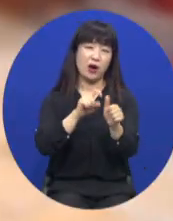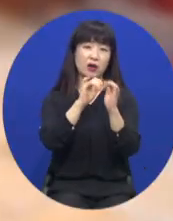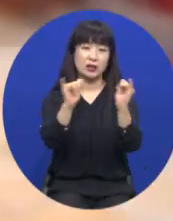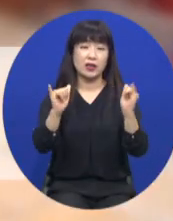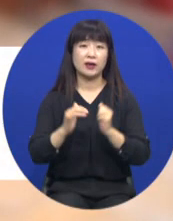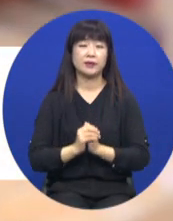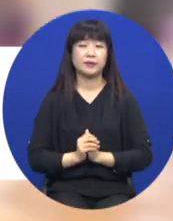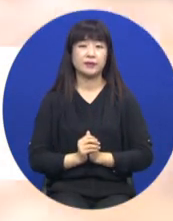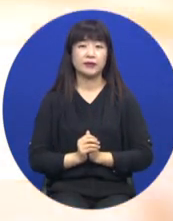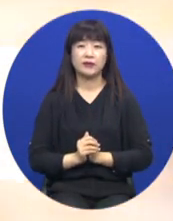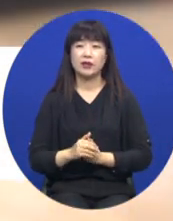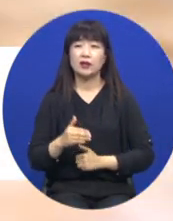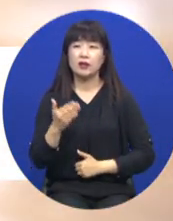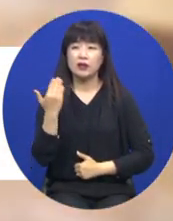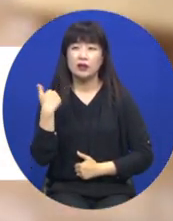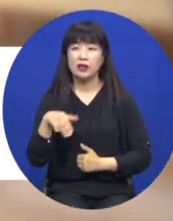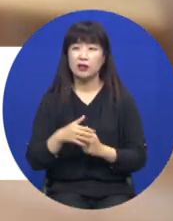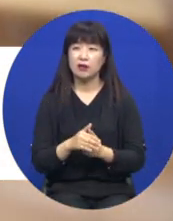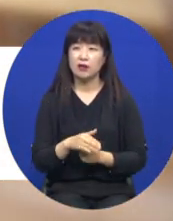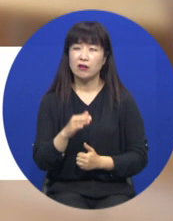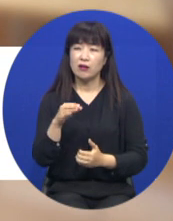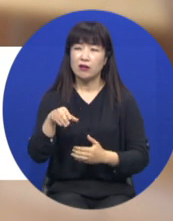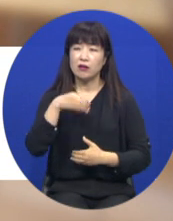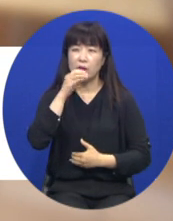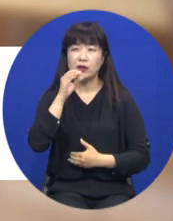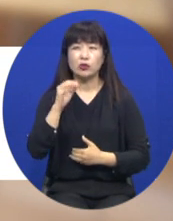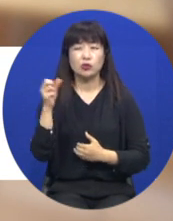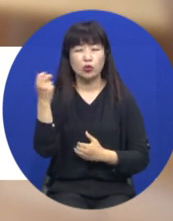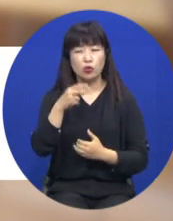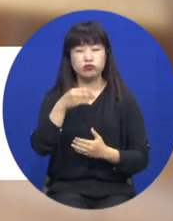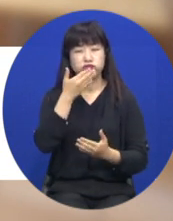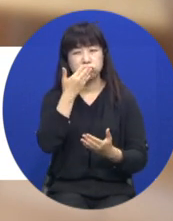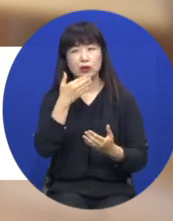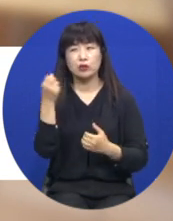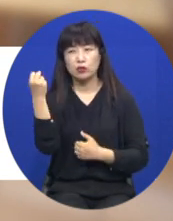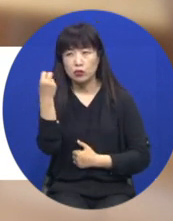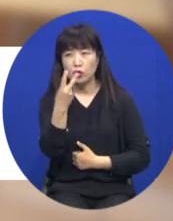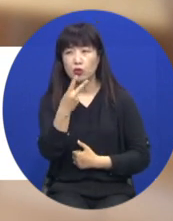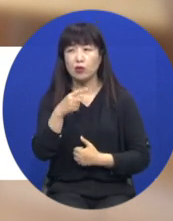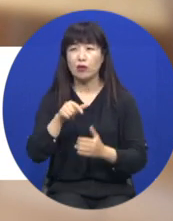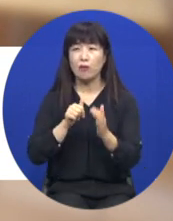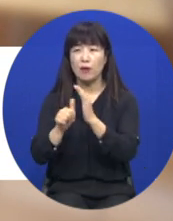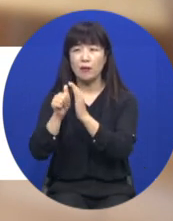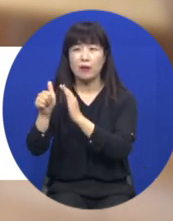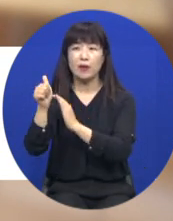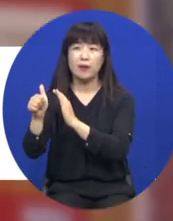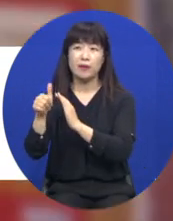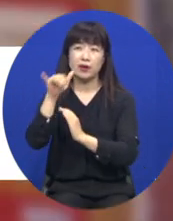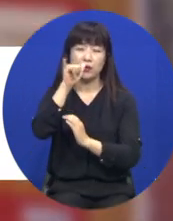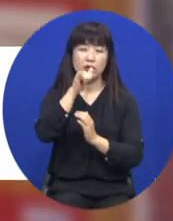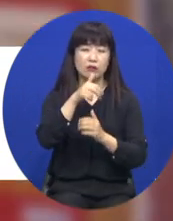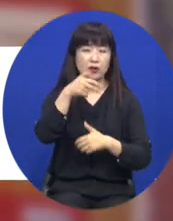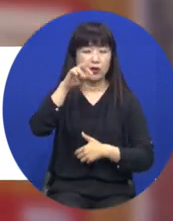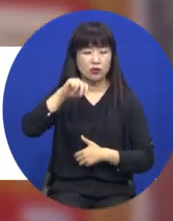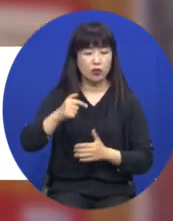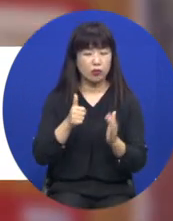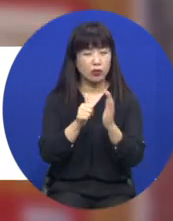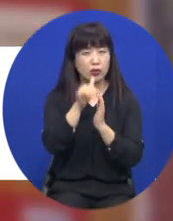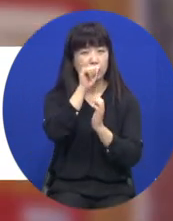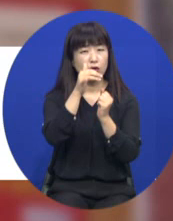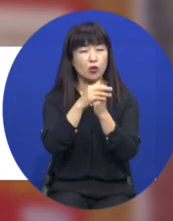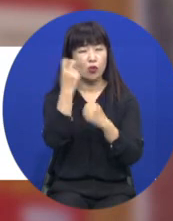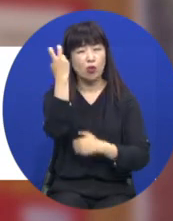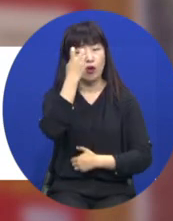말고 식사도 하지 말라 이러는데 포장에 와서 먹겠다고 그러던데 카운터에 있다가 그 탕 안에 들락날락 해야 되는 자체가 그래서